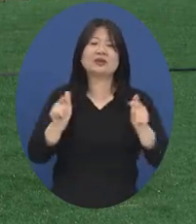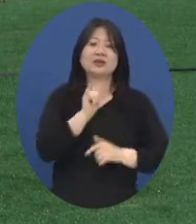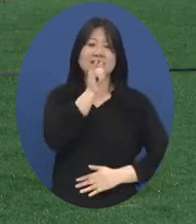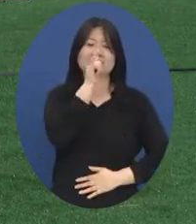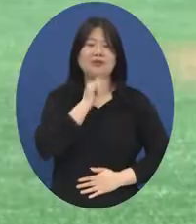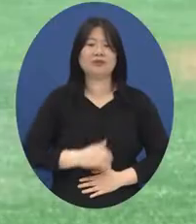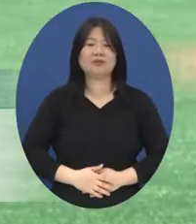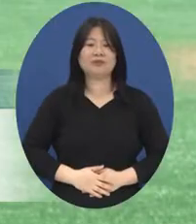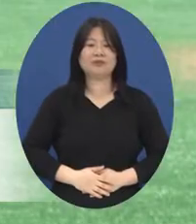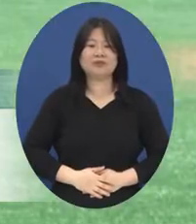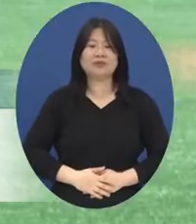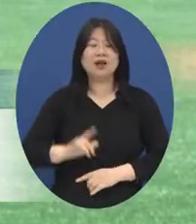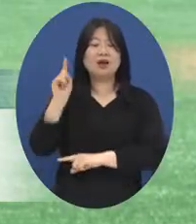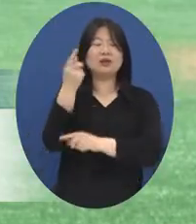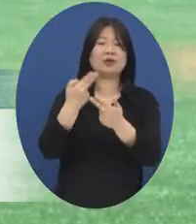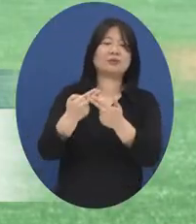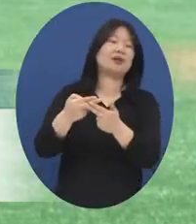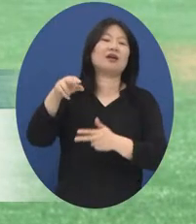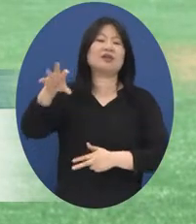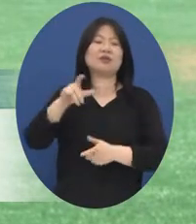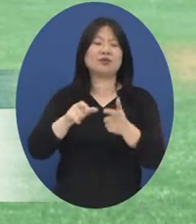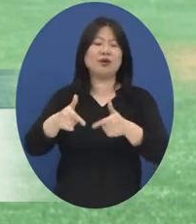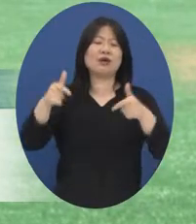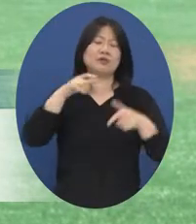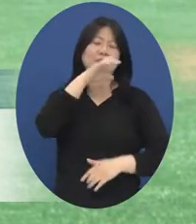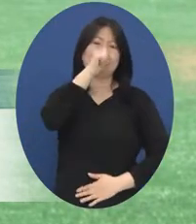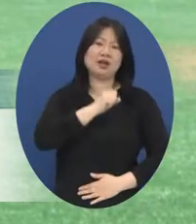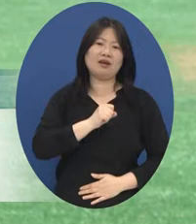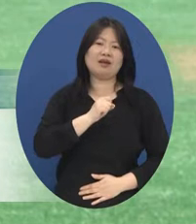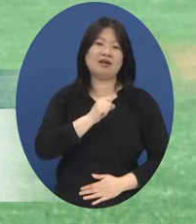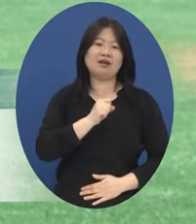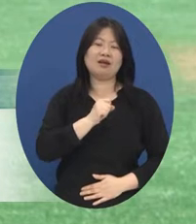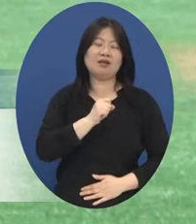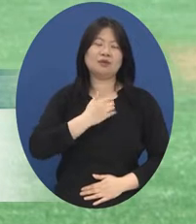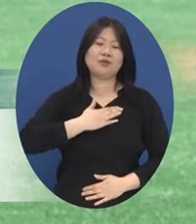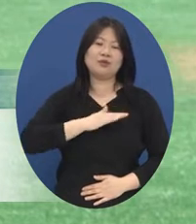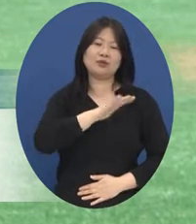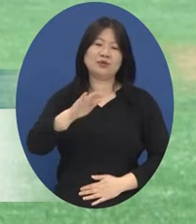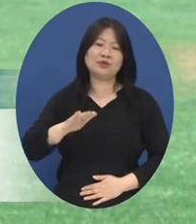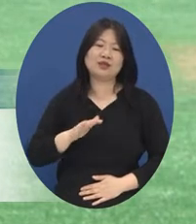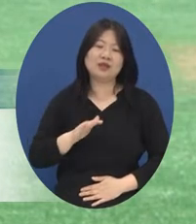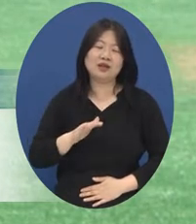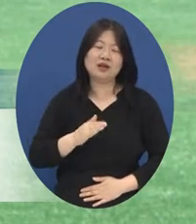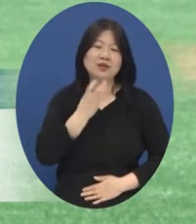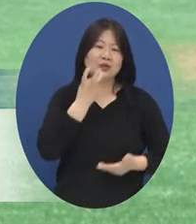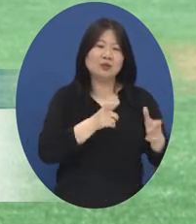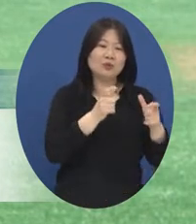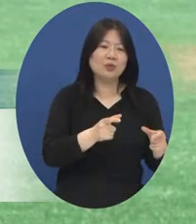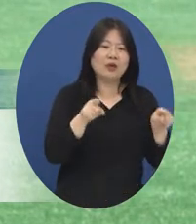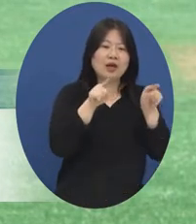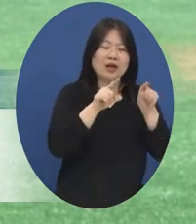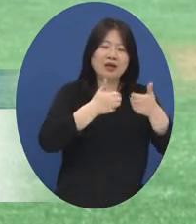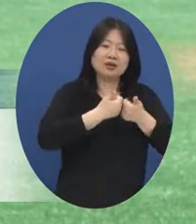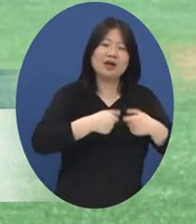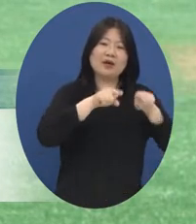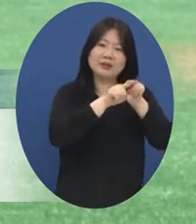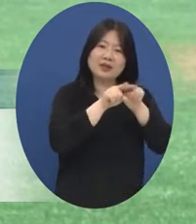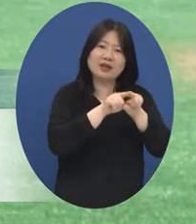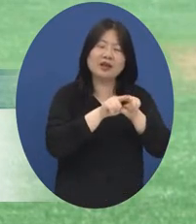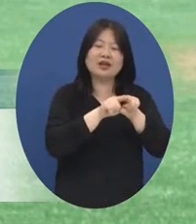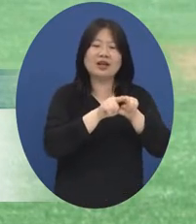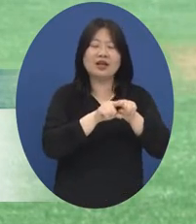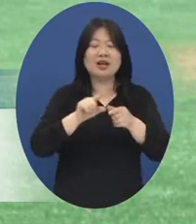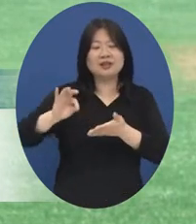계획입니다. 야구협회에서도 더 확대되면 좋겠다. 그래서 우리가 도하고 도의하고 이거 좀더 많이 하자. 그래서